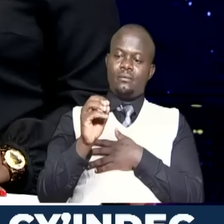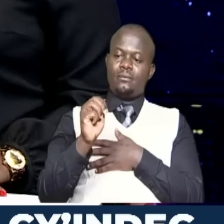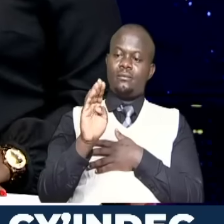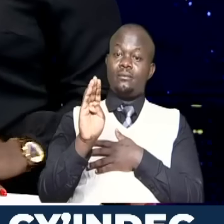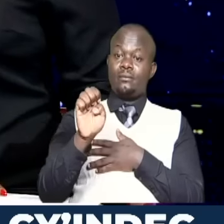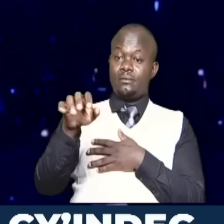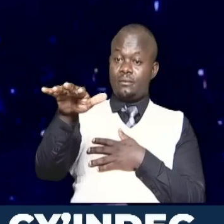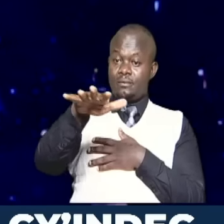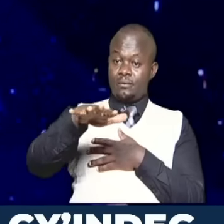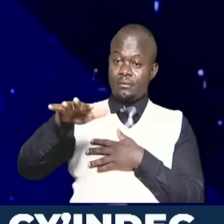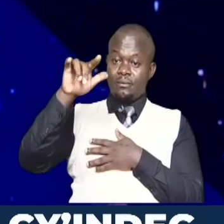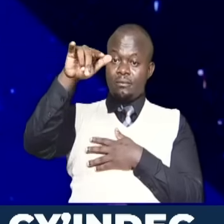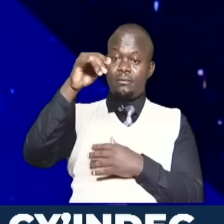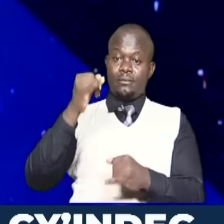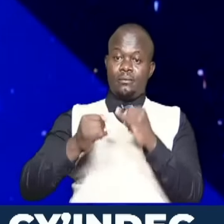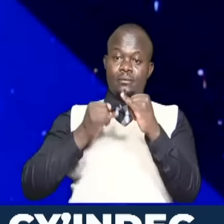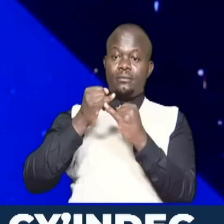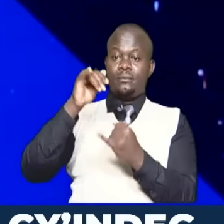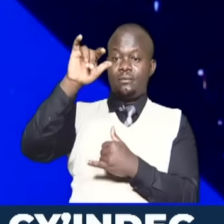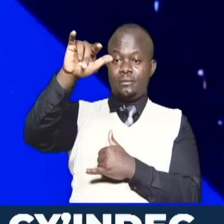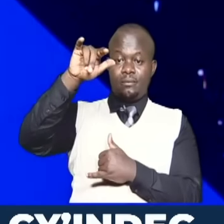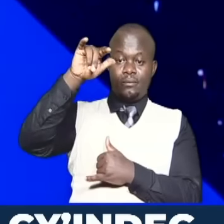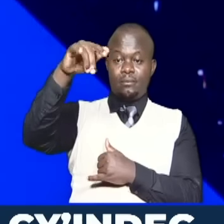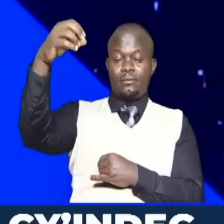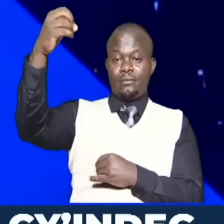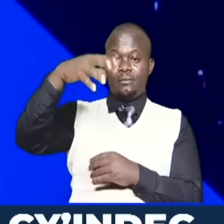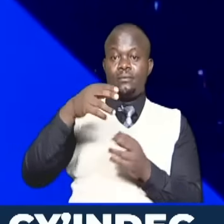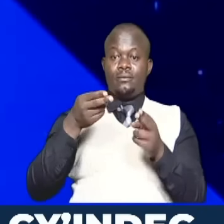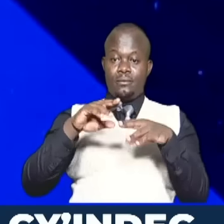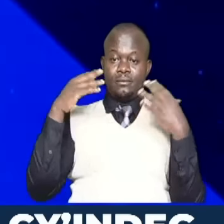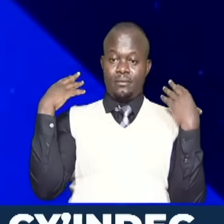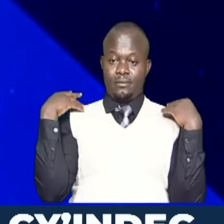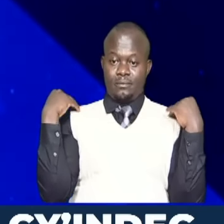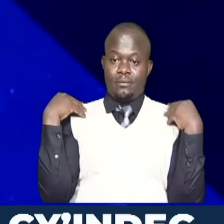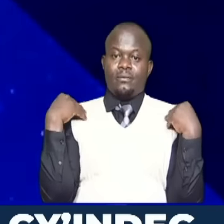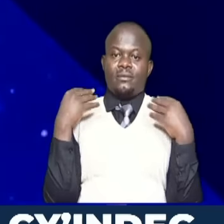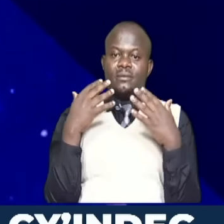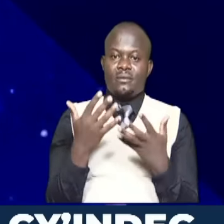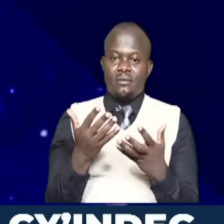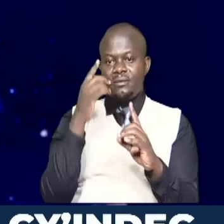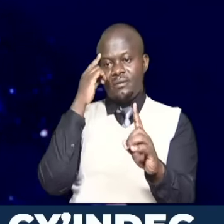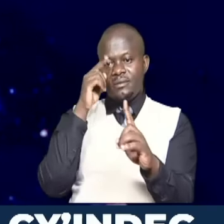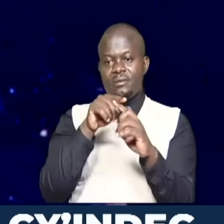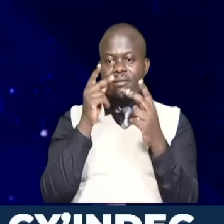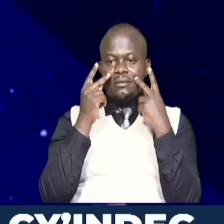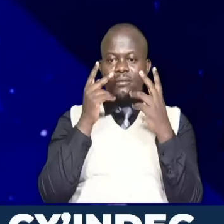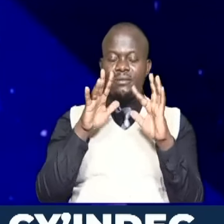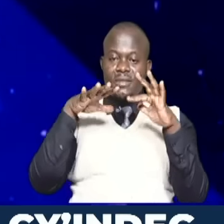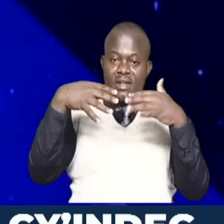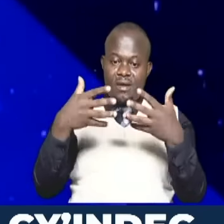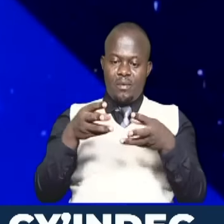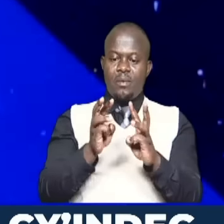Kuri uyu wa kane ku kibuga mpuzamahanga cy'indege cya Kigali habereye umwitozo ngiro n'umwitozo wari ugamije kureba uburyo